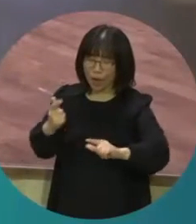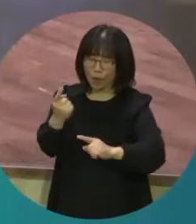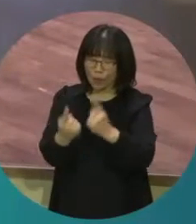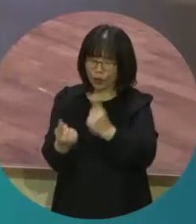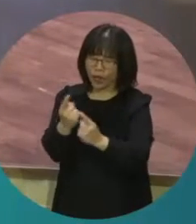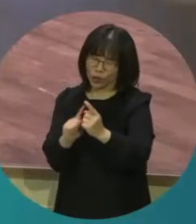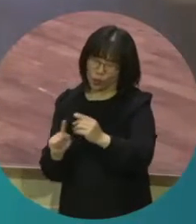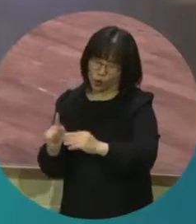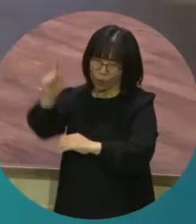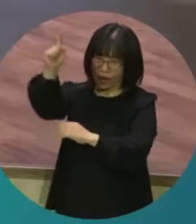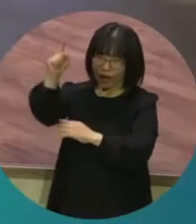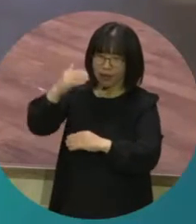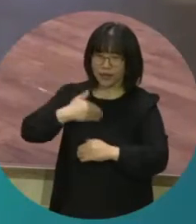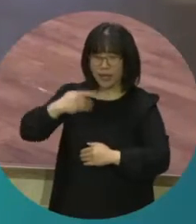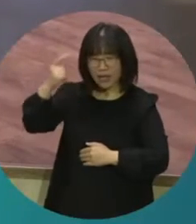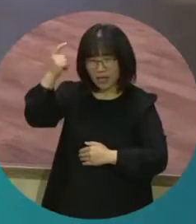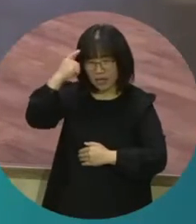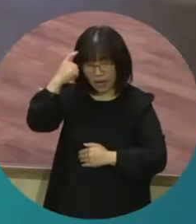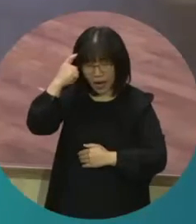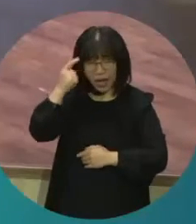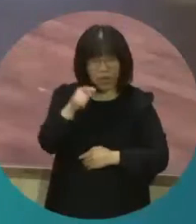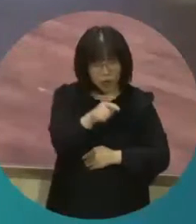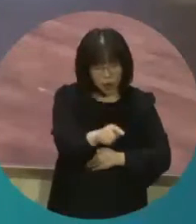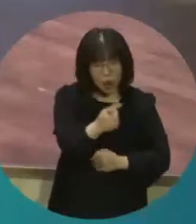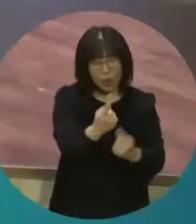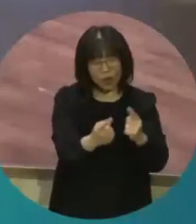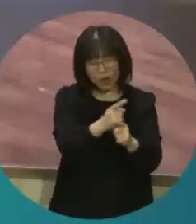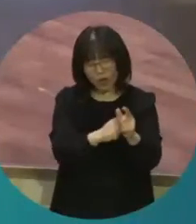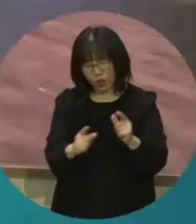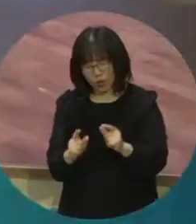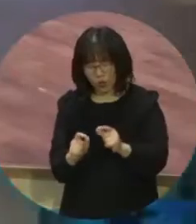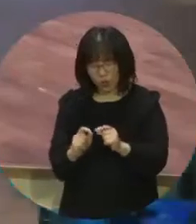높으며 내 생각은 너희 생각보다 높음이니라.